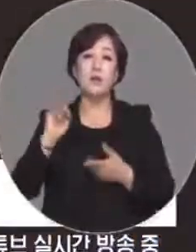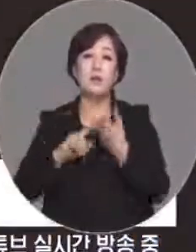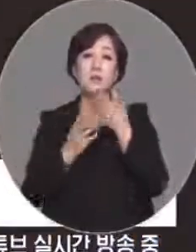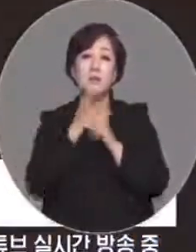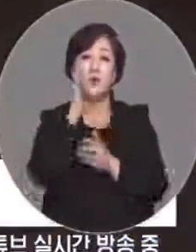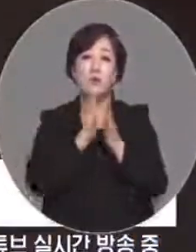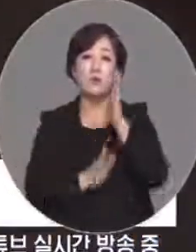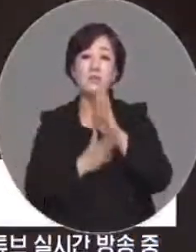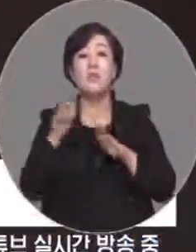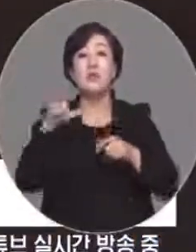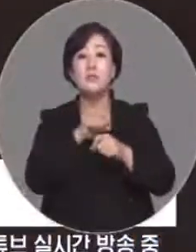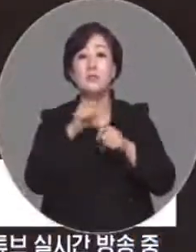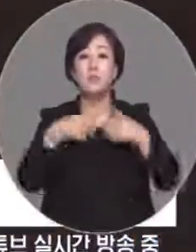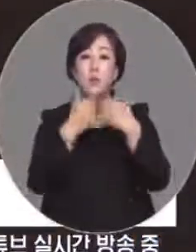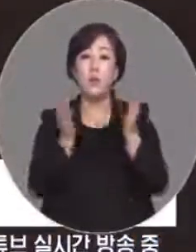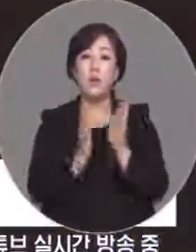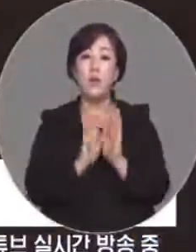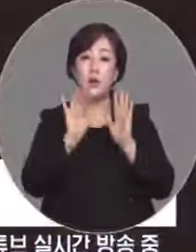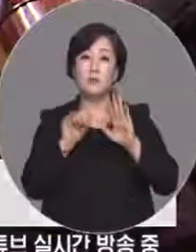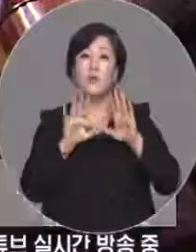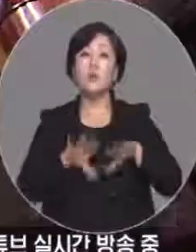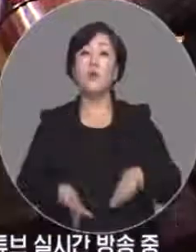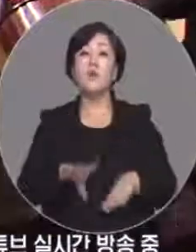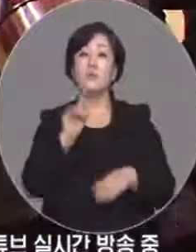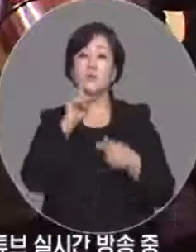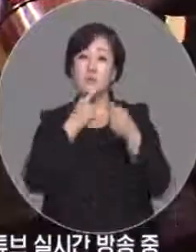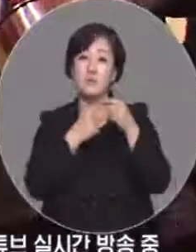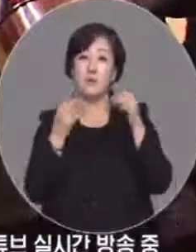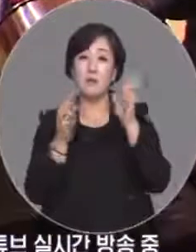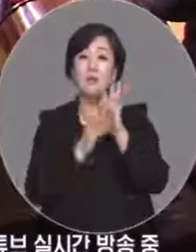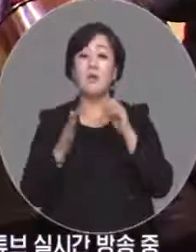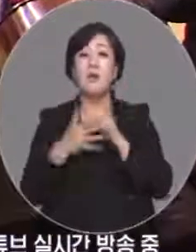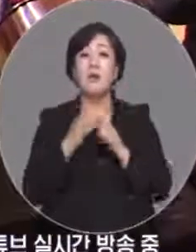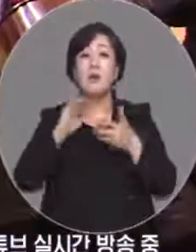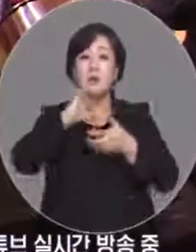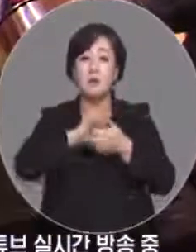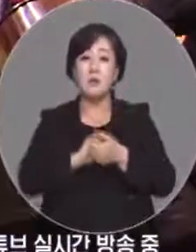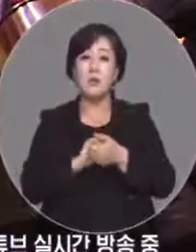울산 시립교향악단이 올해 첫 정기 연주회를 가집니다.